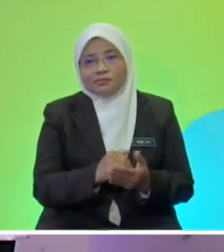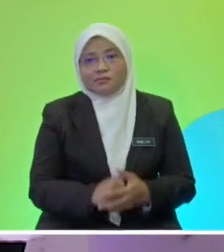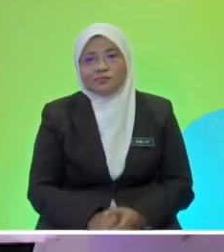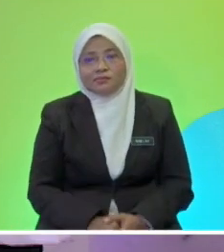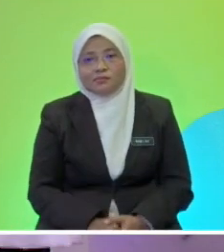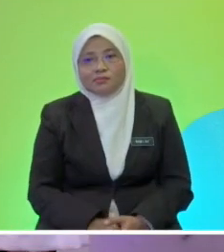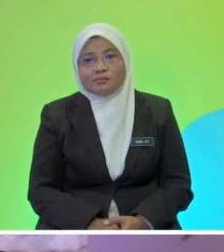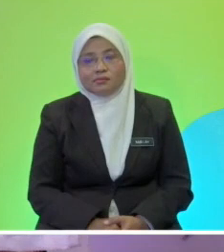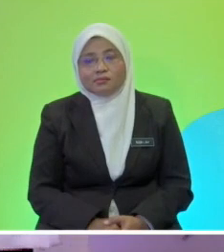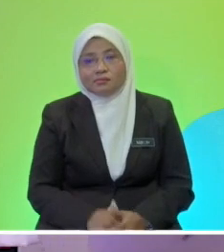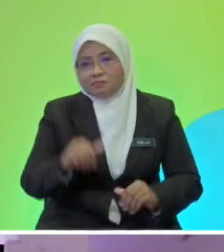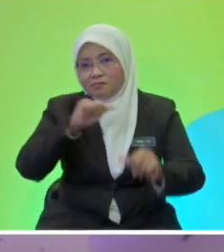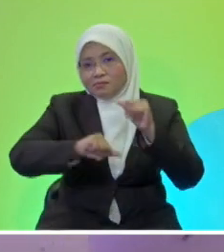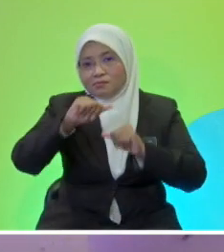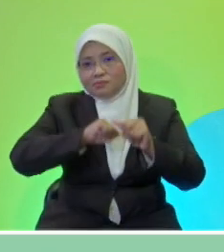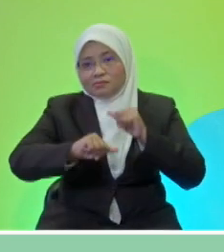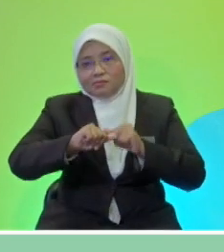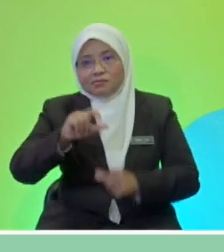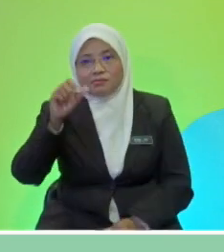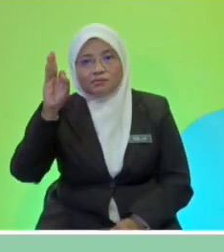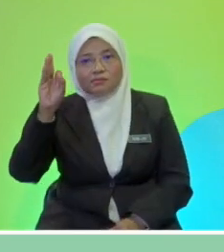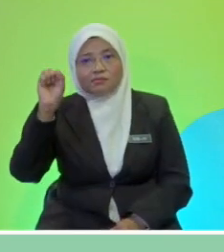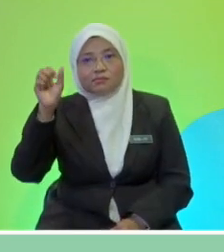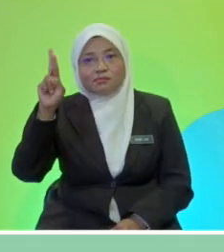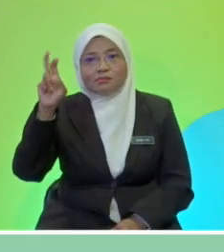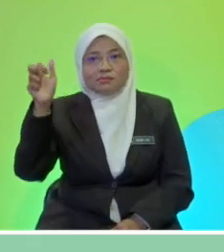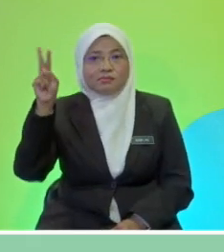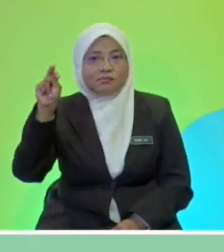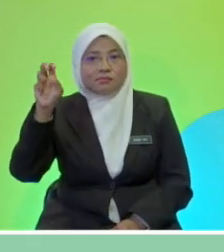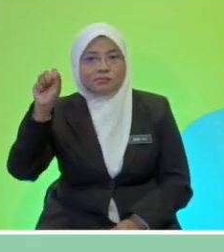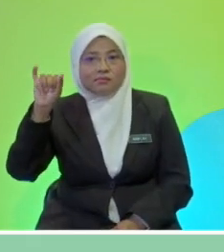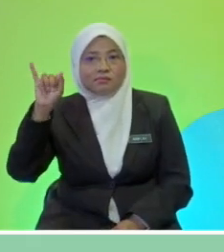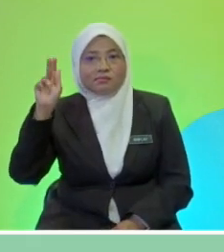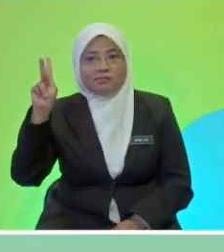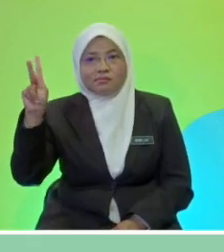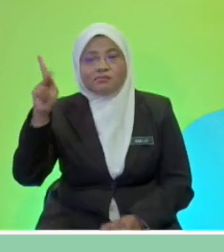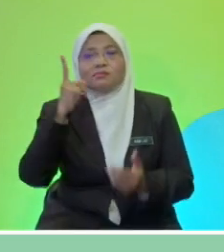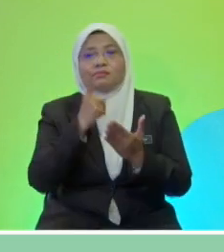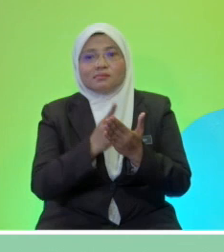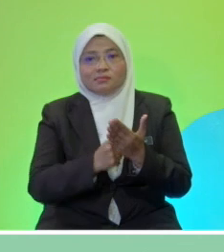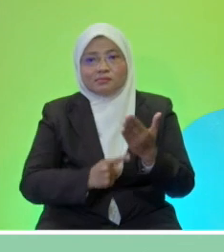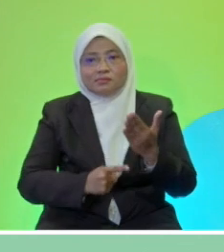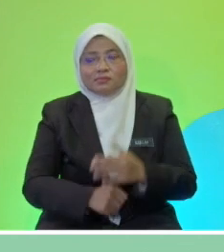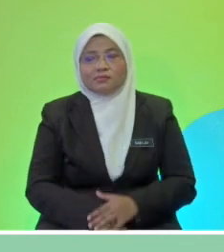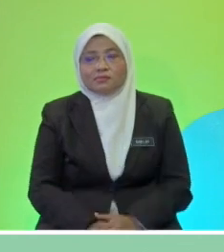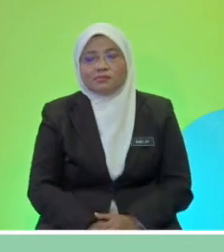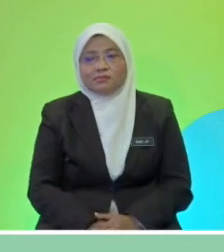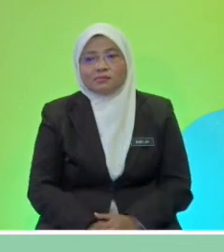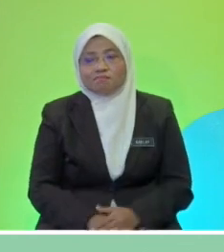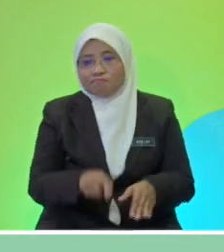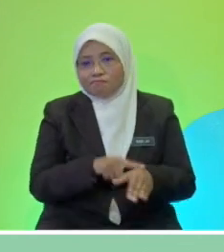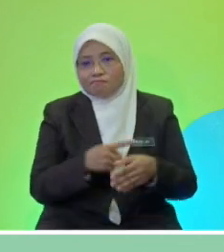berkenaan dengan sains forensi mungkin ada murid-murid di rumah yang berminat berkenaan dengan sains forensi yaitu satu Bidang